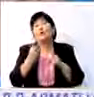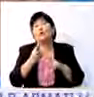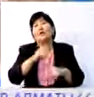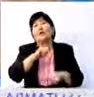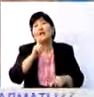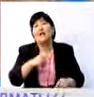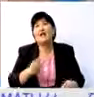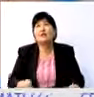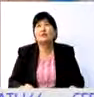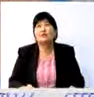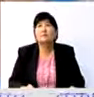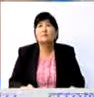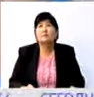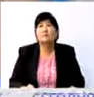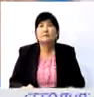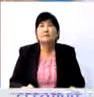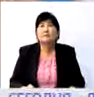сильнейших.